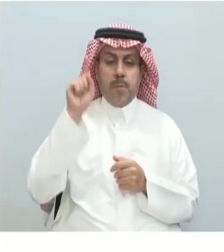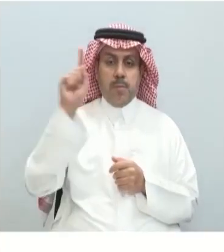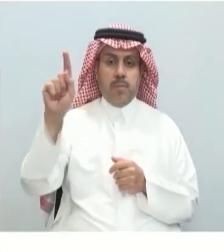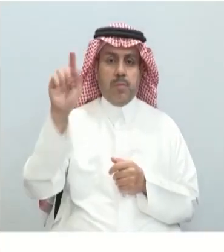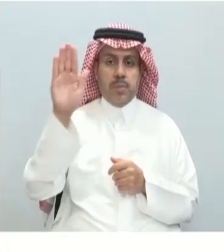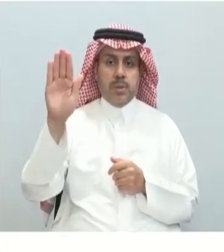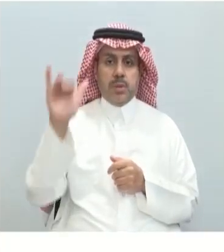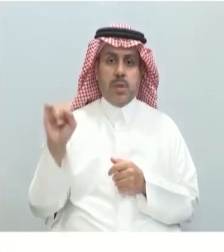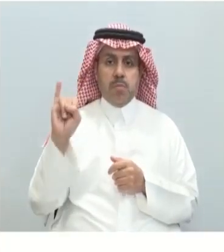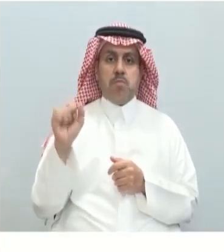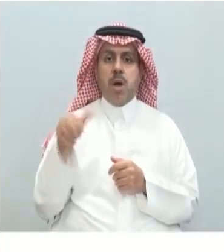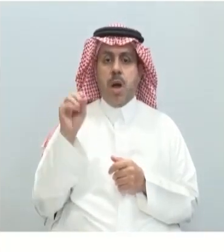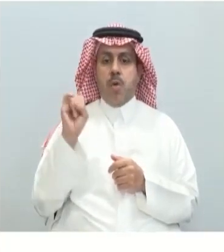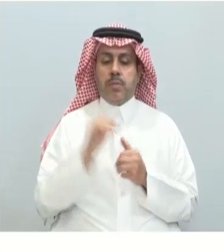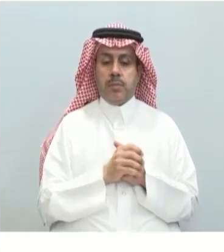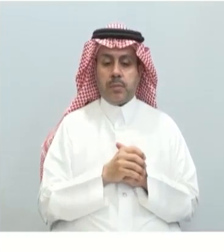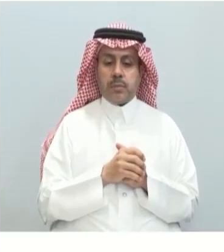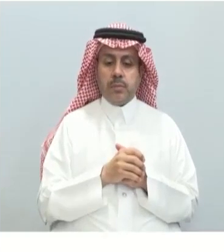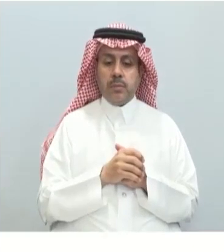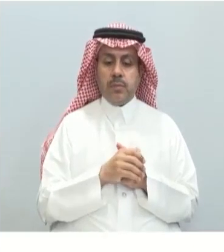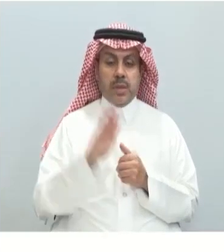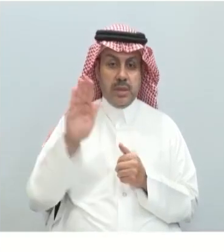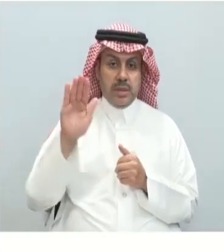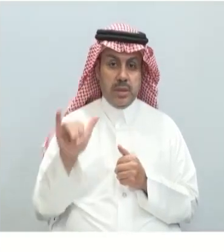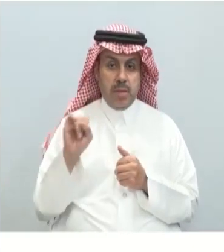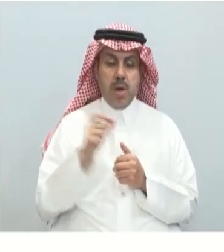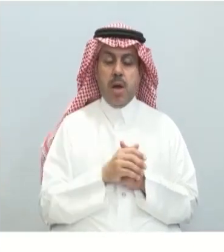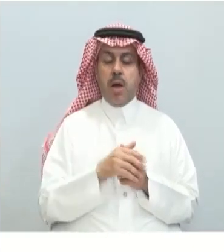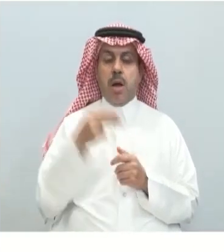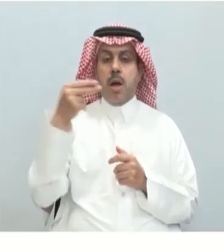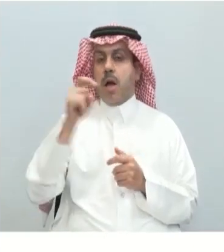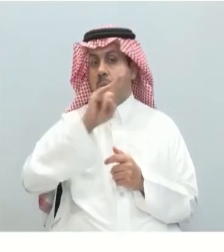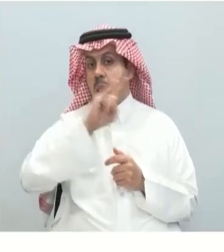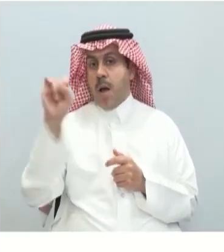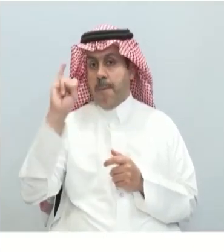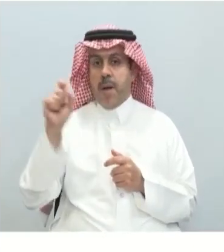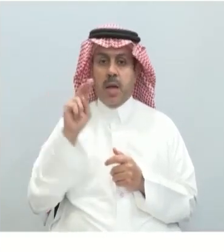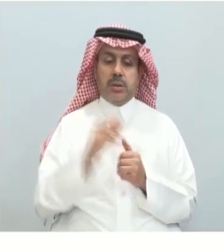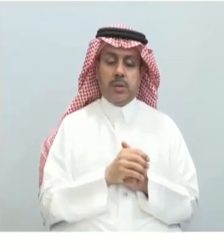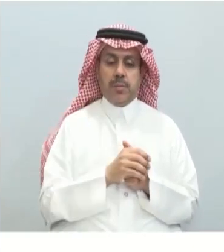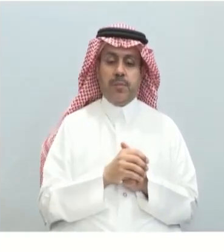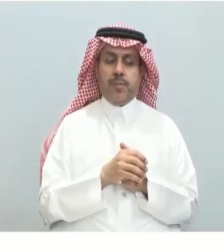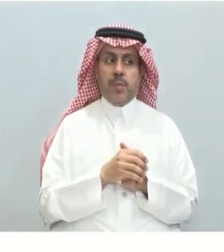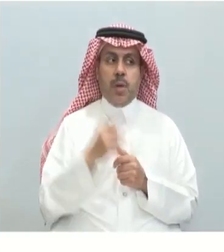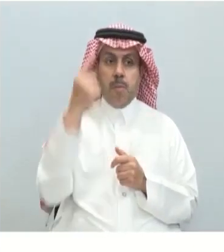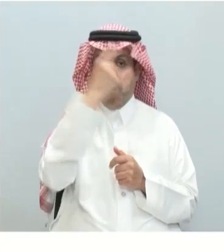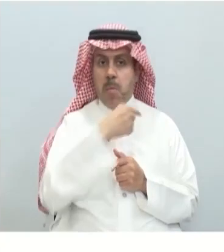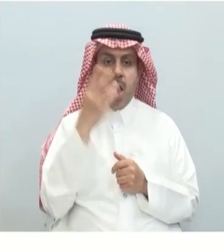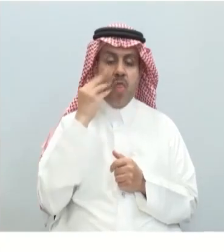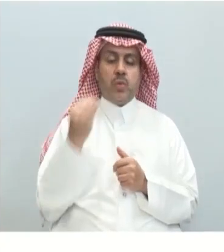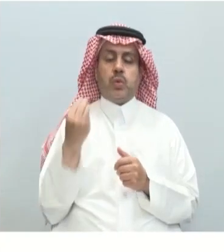بسيماهم ما هي السيما السيما العلامات اي علاماتهم وهي بياض وجوه